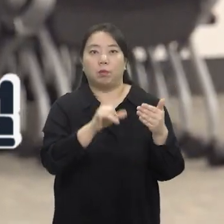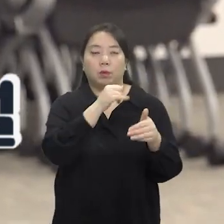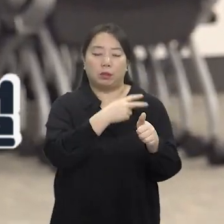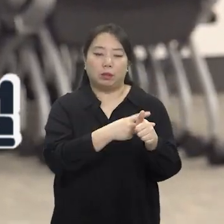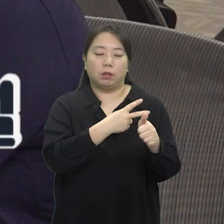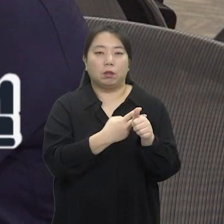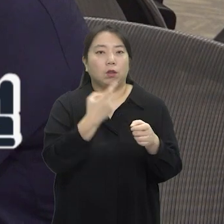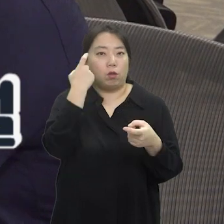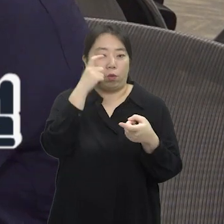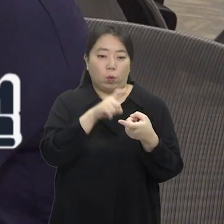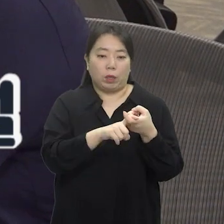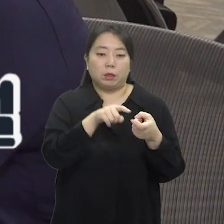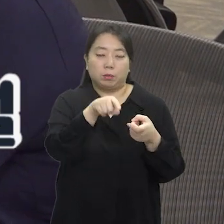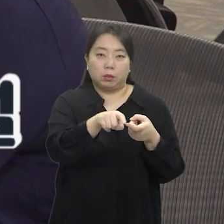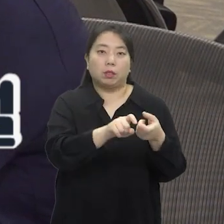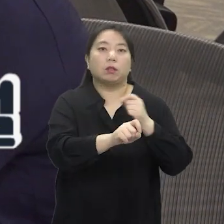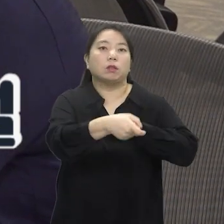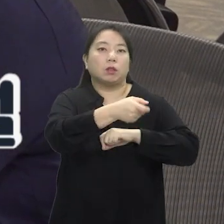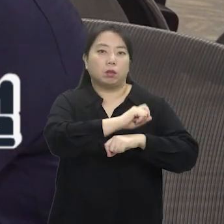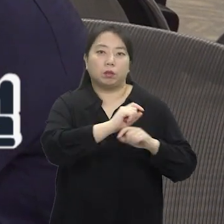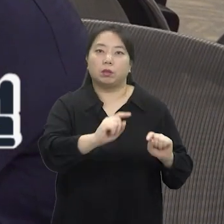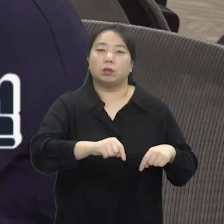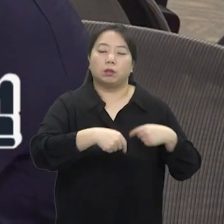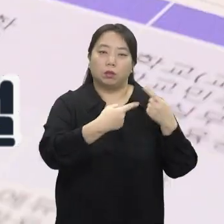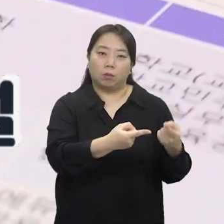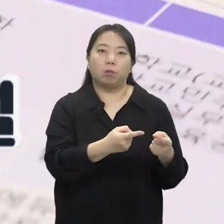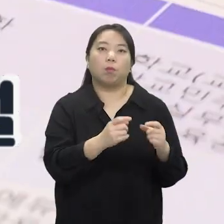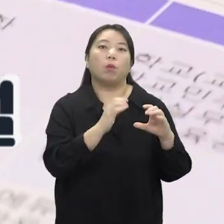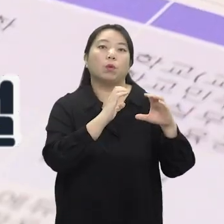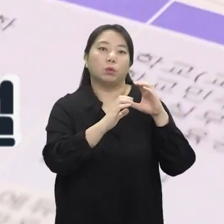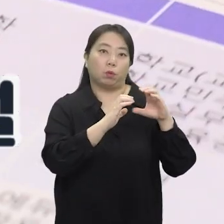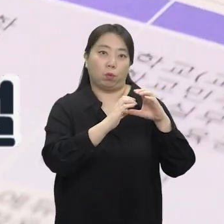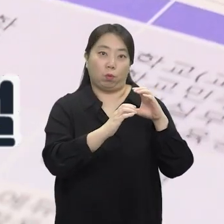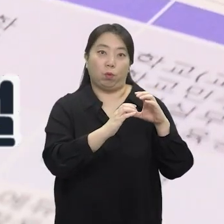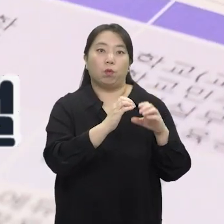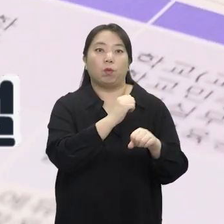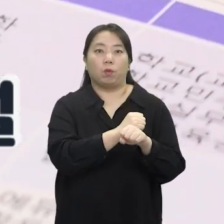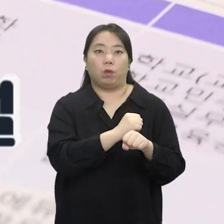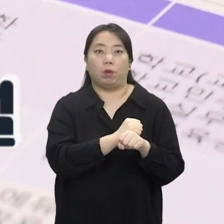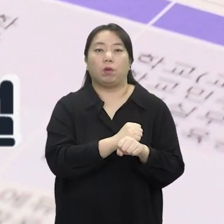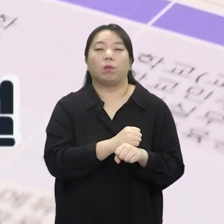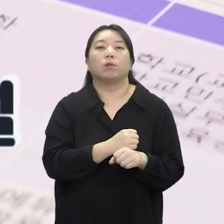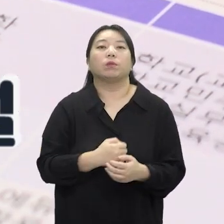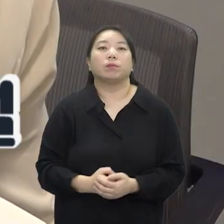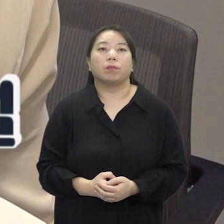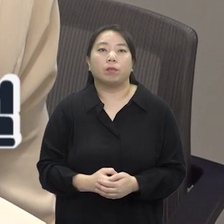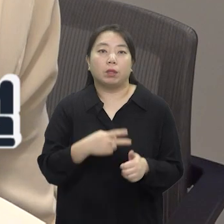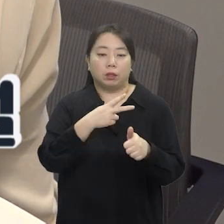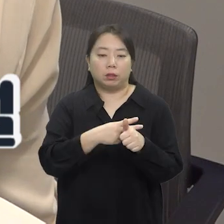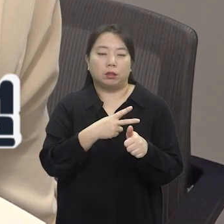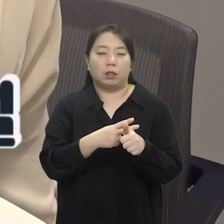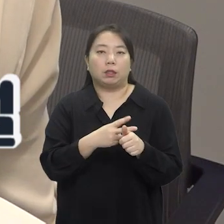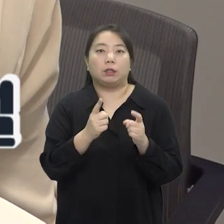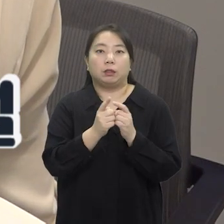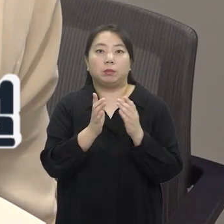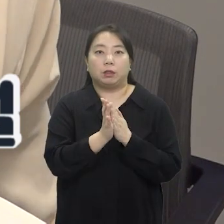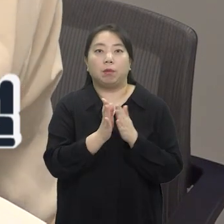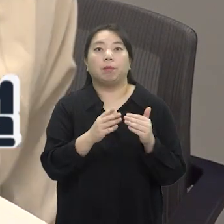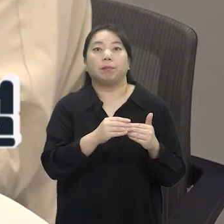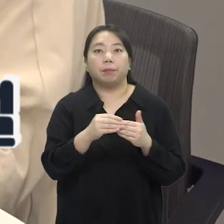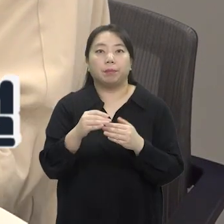선생님들이 관심 분야에 적극적으로 참여하고 소통하는 가운데 말 그대로 교사 주도성으로